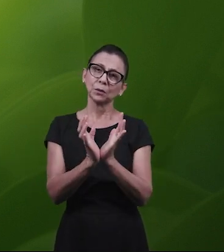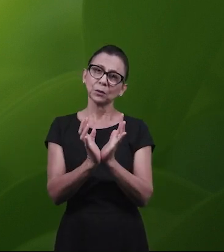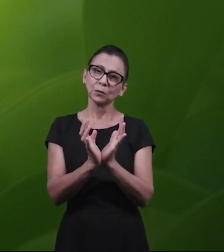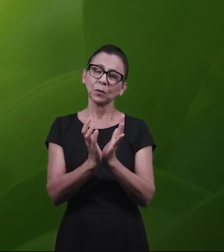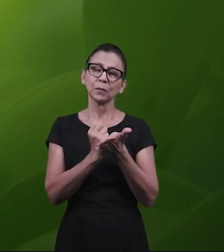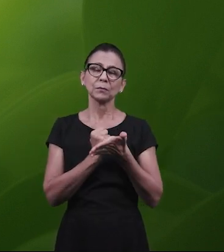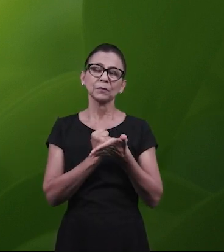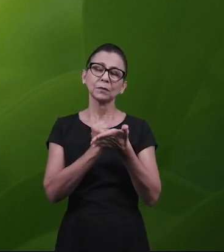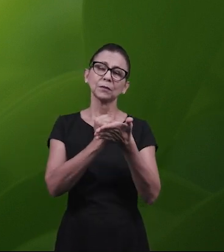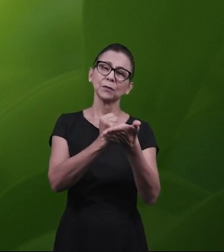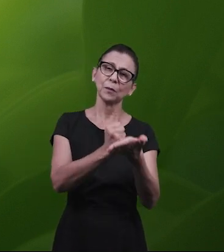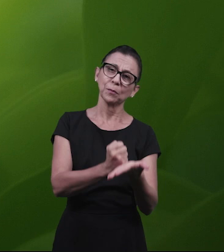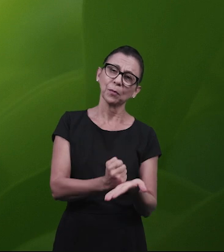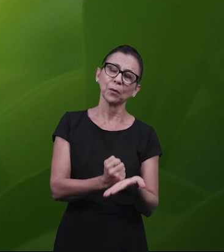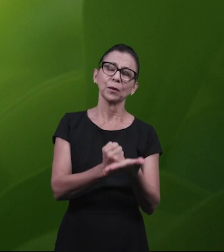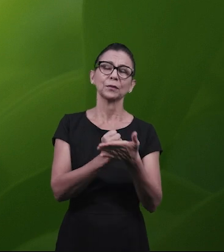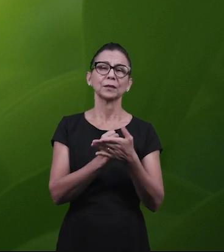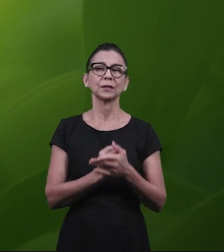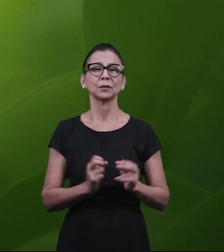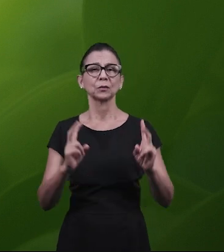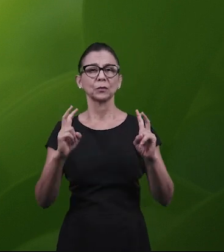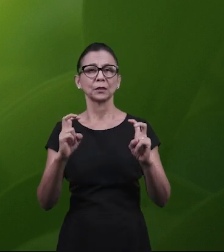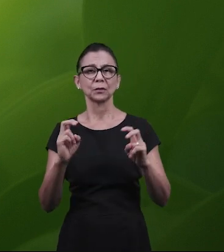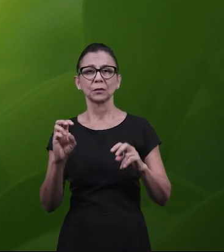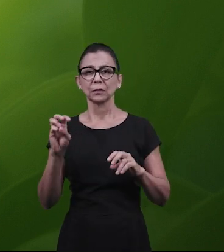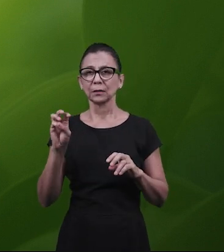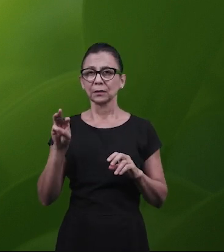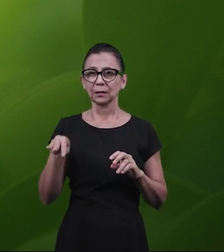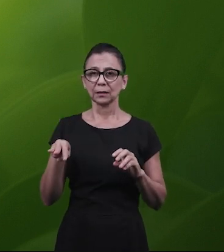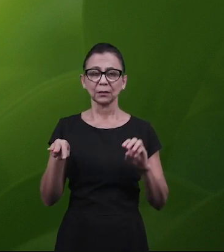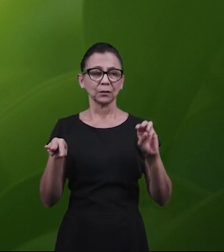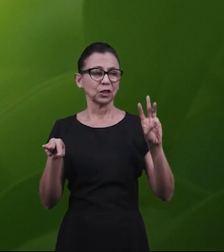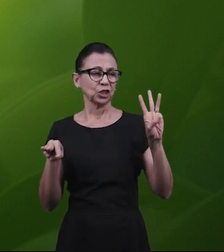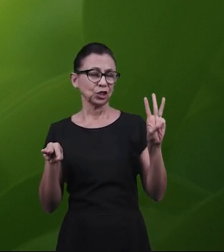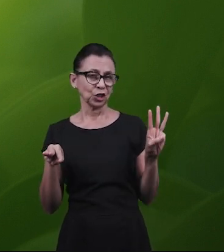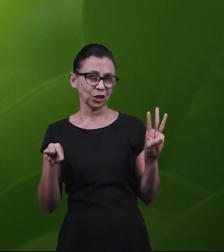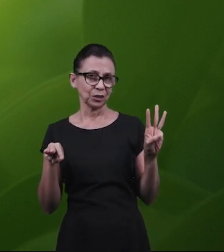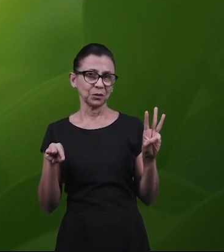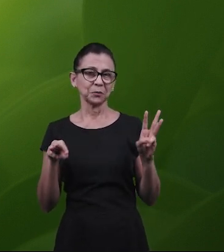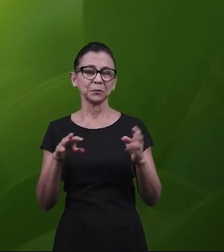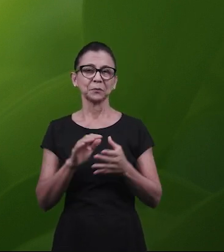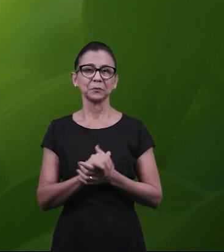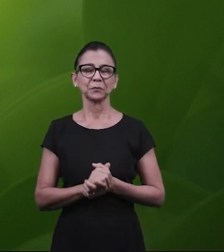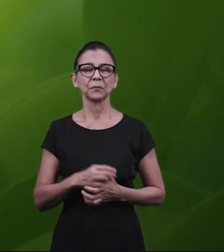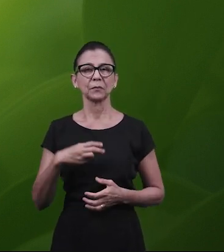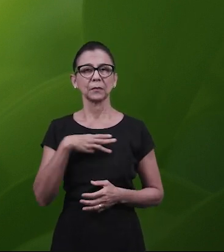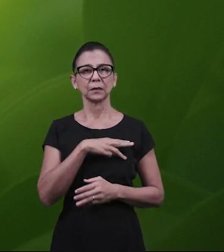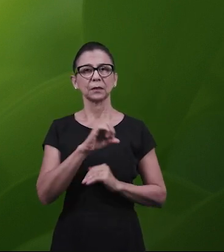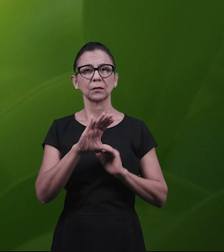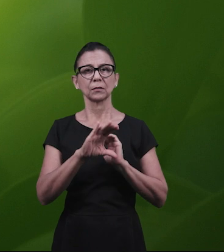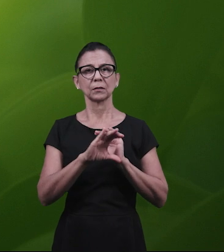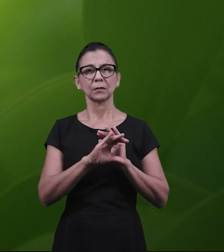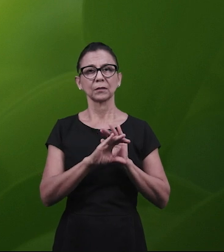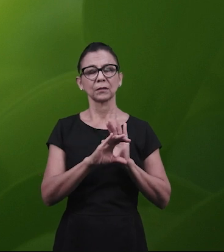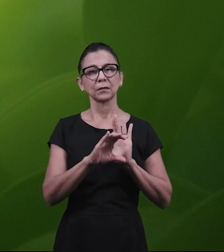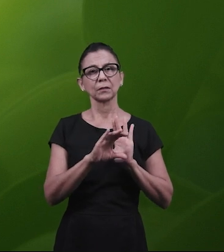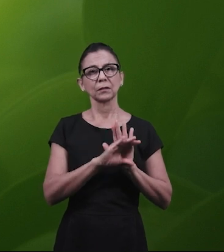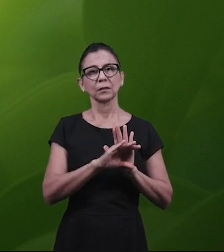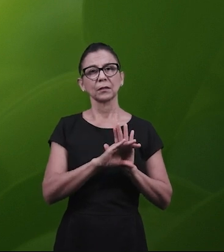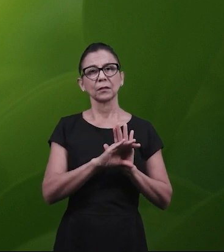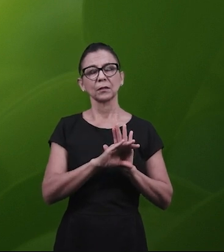petite contribution à propos de la parabole du blé de l'ivraie. Se trouve l'évangile de Matthieu chapitre 13,